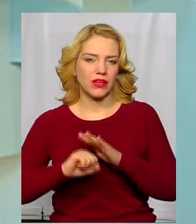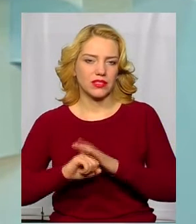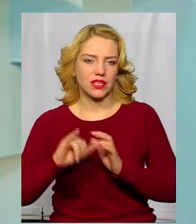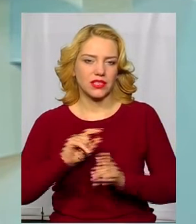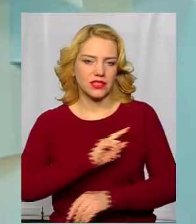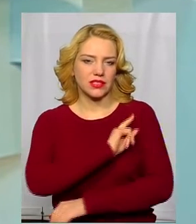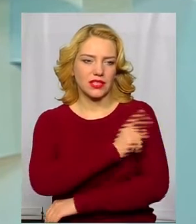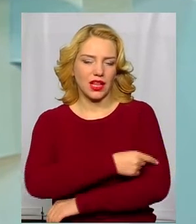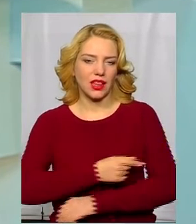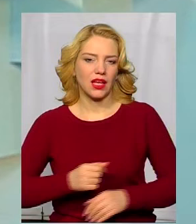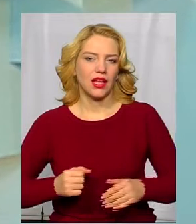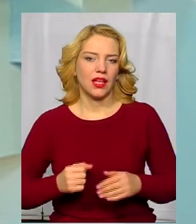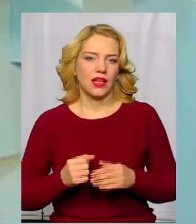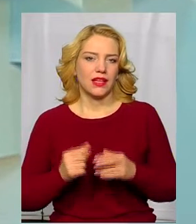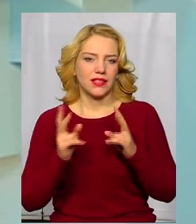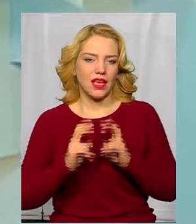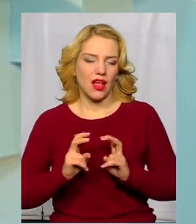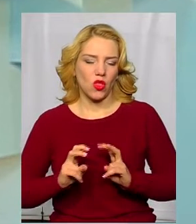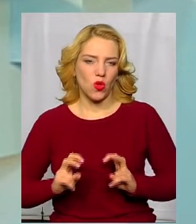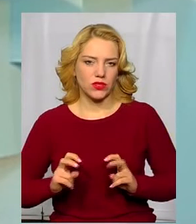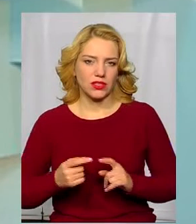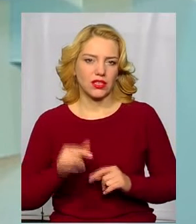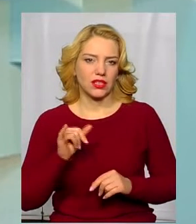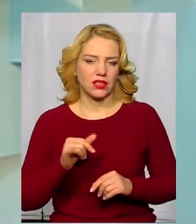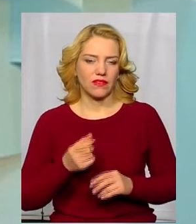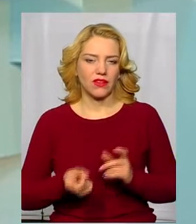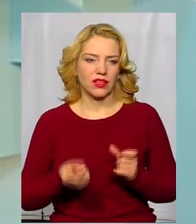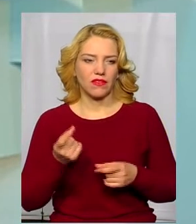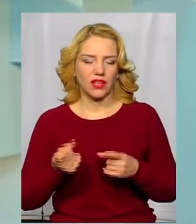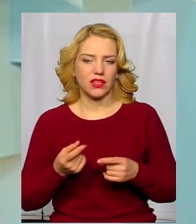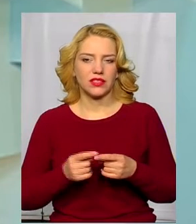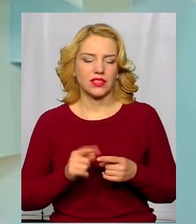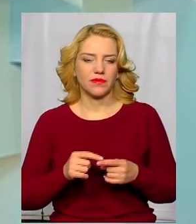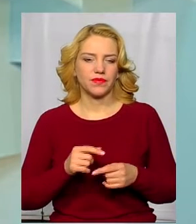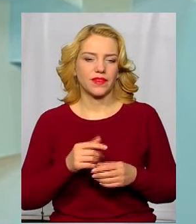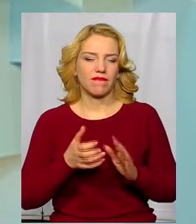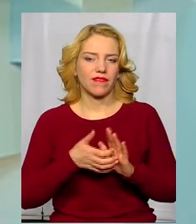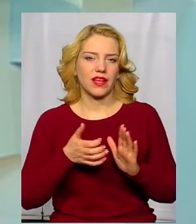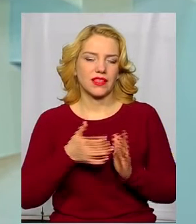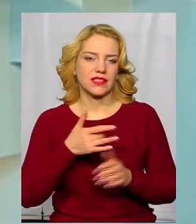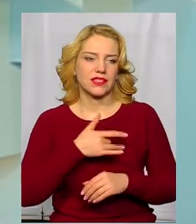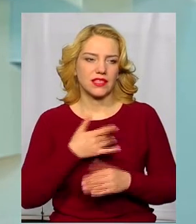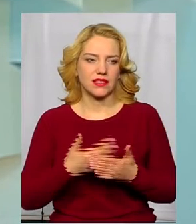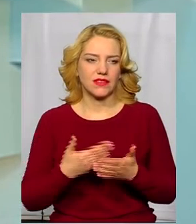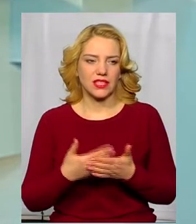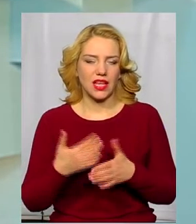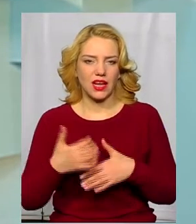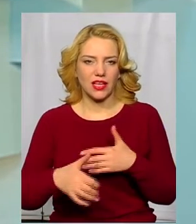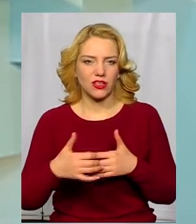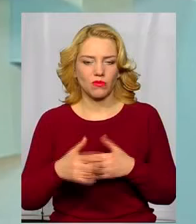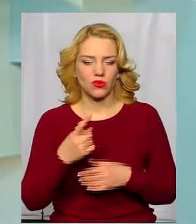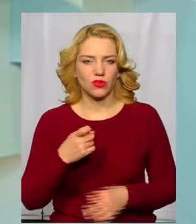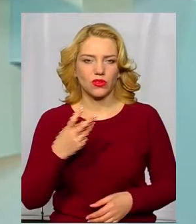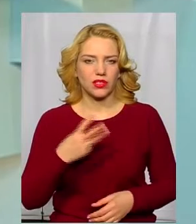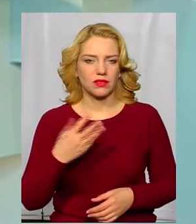доволі сильна діагностика. І виявляємось у цих первинних вад серця. Це в середньому близько 130